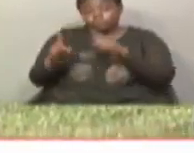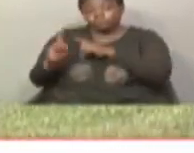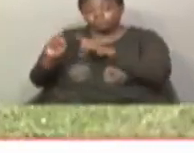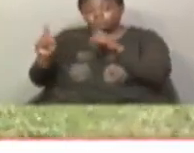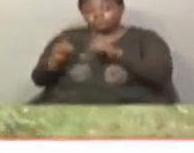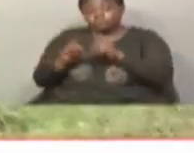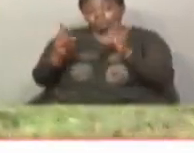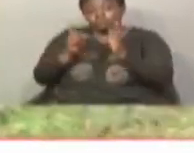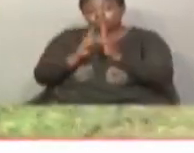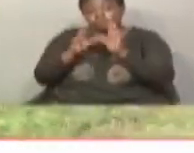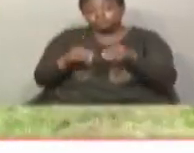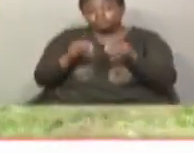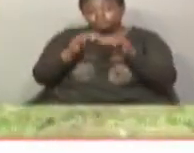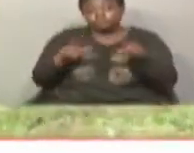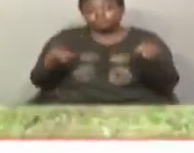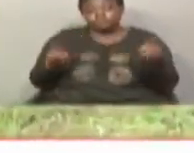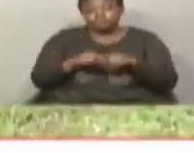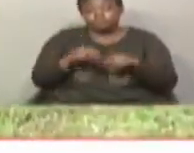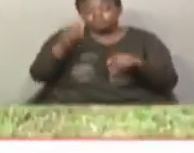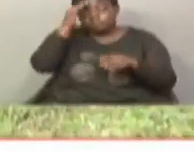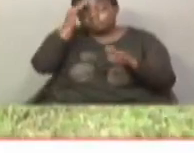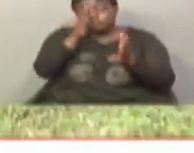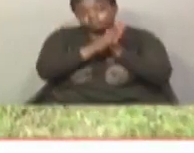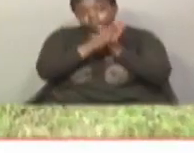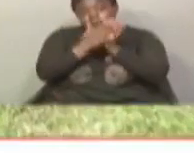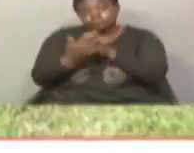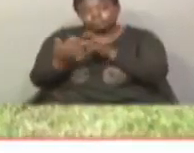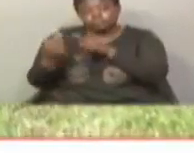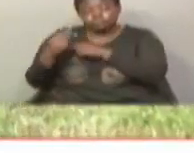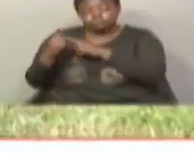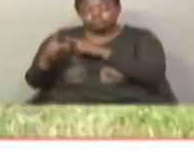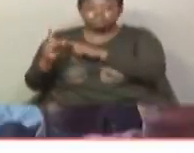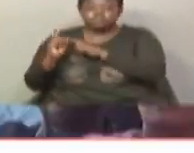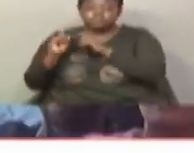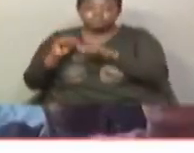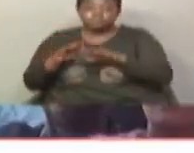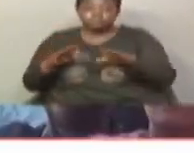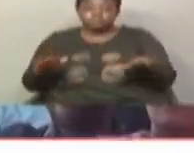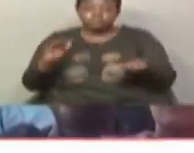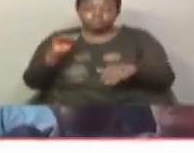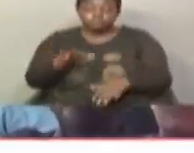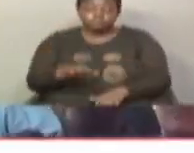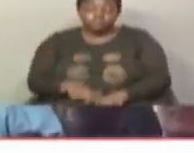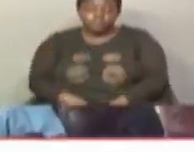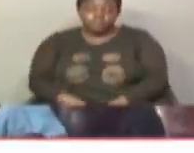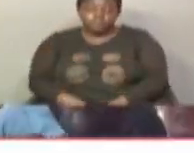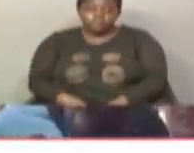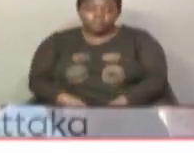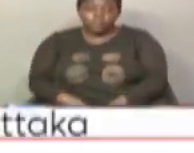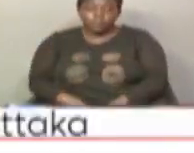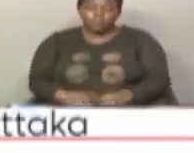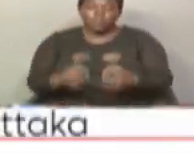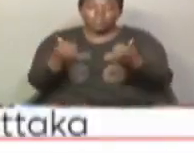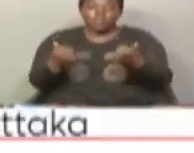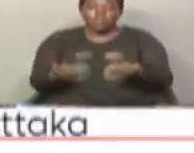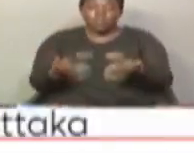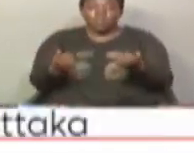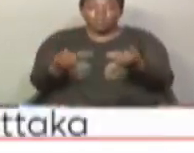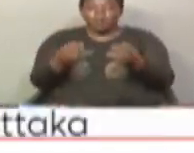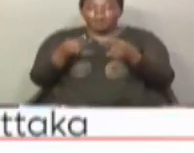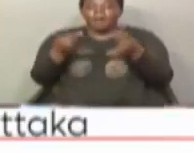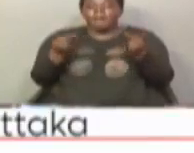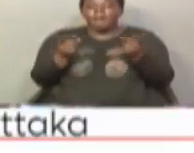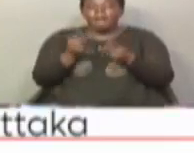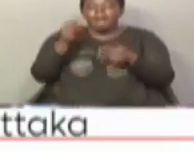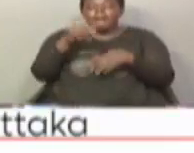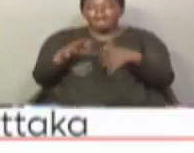ku ttaka era poliisi ekwasibwa obuvunaanyizibwa obw'okuuma ettaka lino. Kaakati ekifo kino